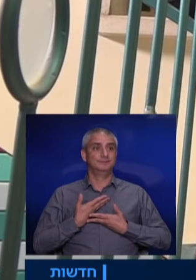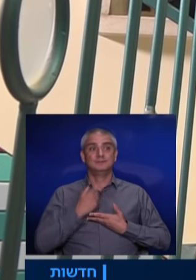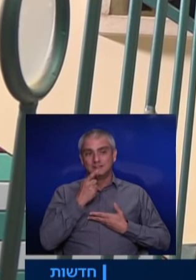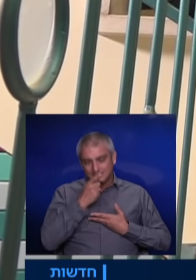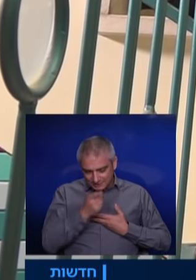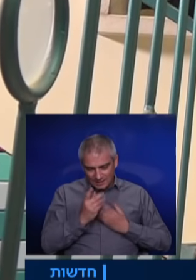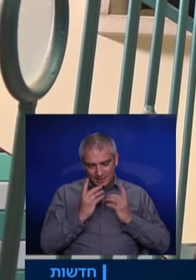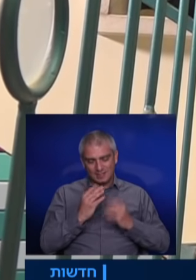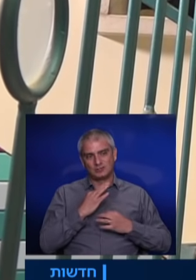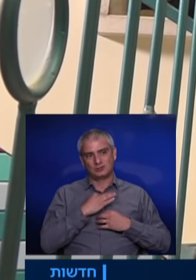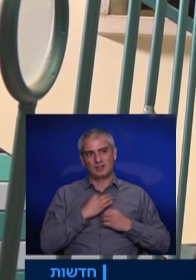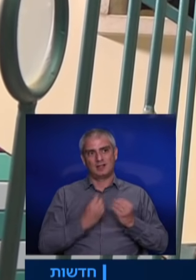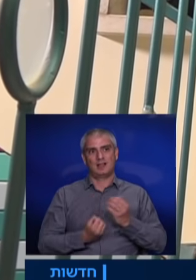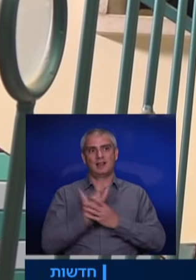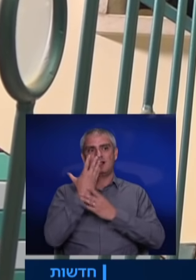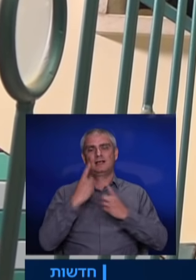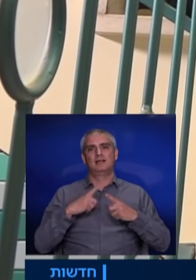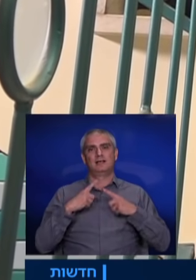וזאת הדרך שלי